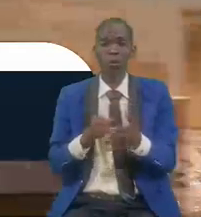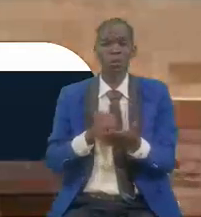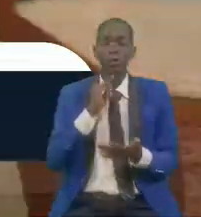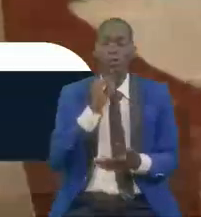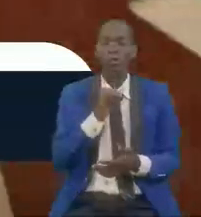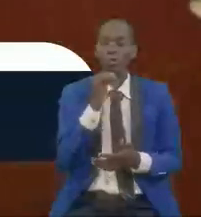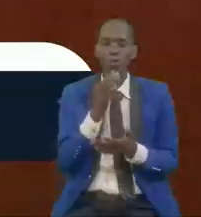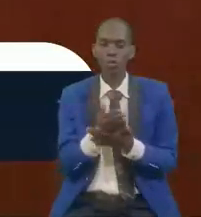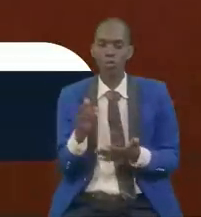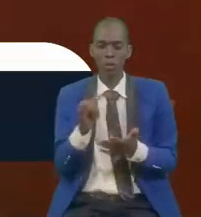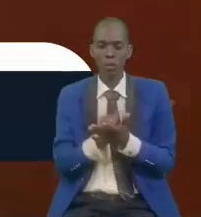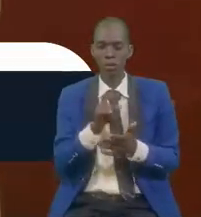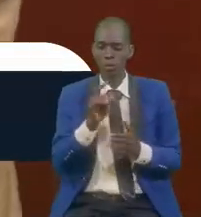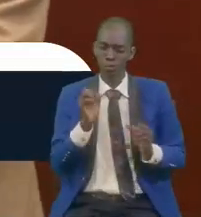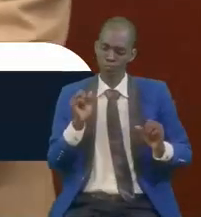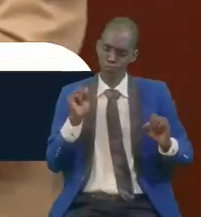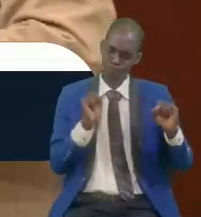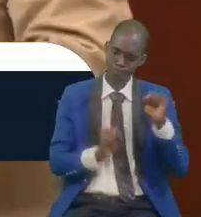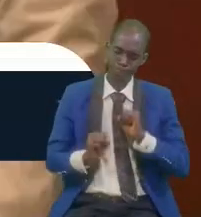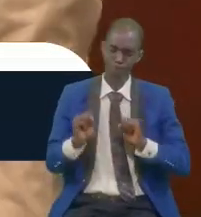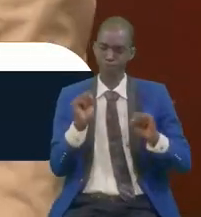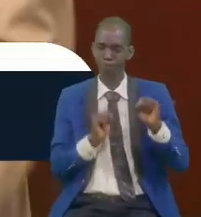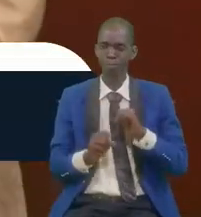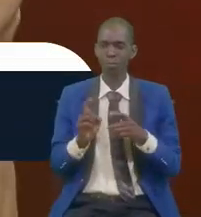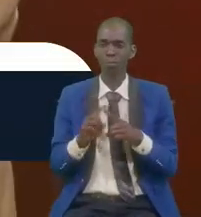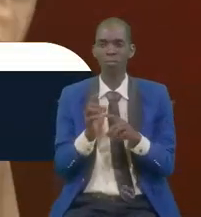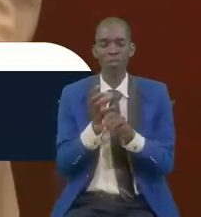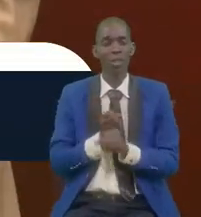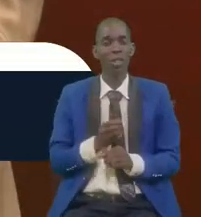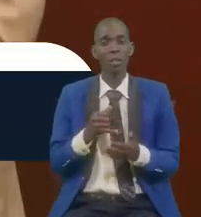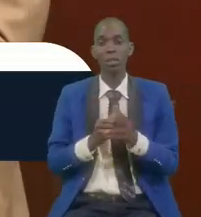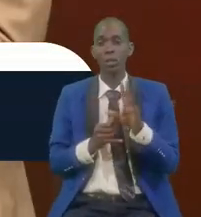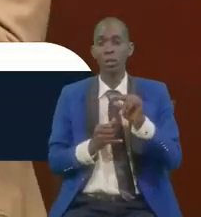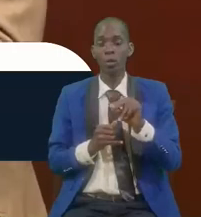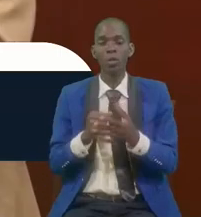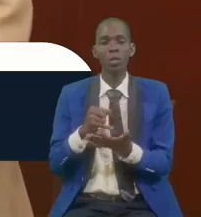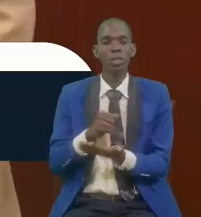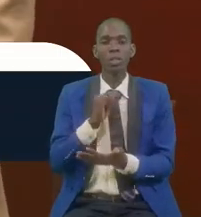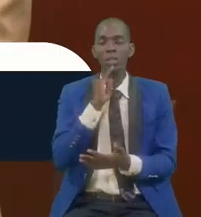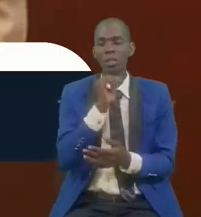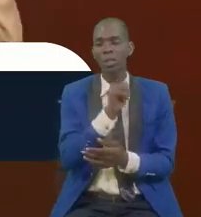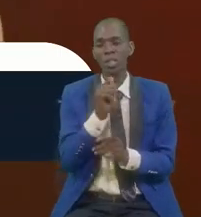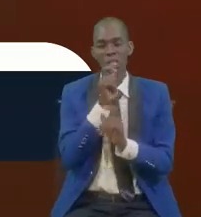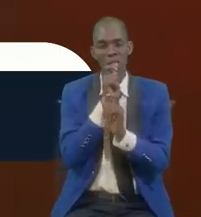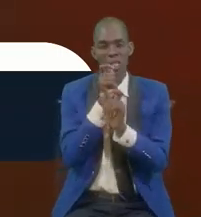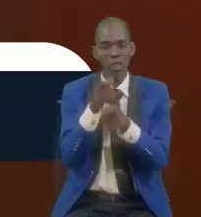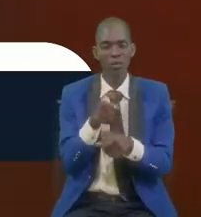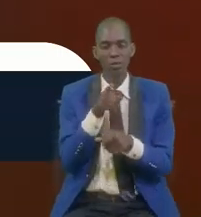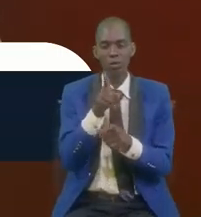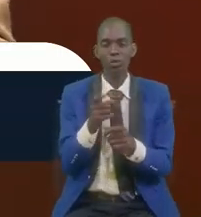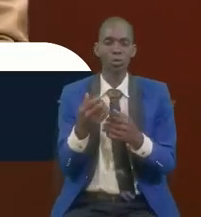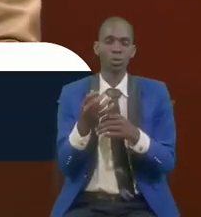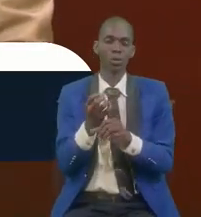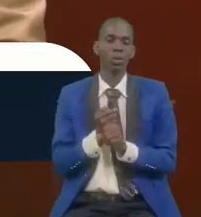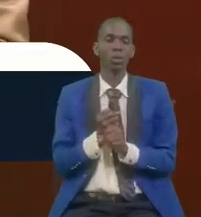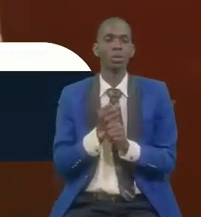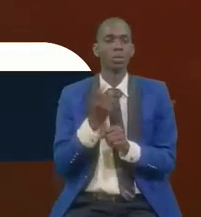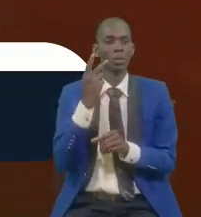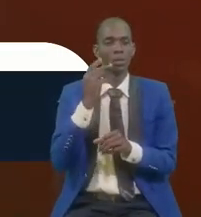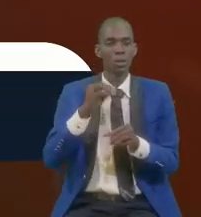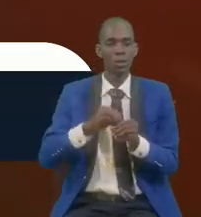chose qu'on mérite, mais on essaie d'y parvenir. Non, c'est un don qu'on reçoit,